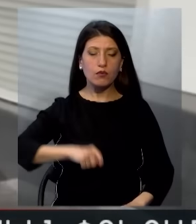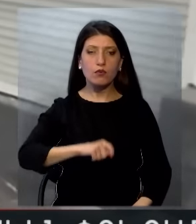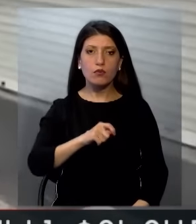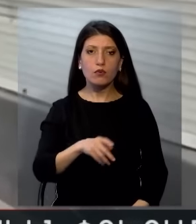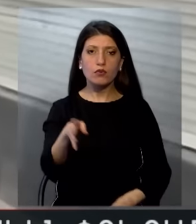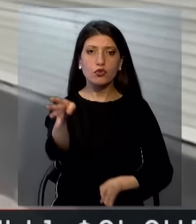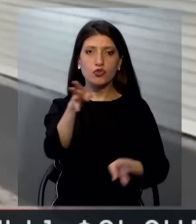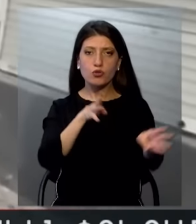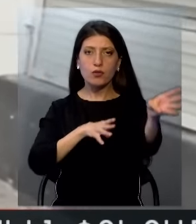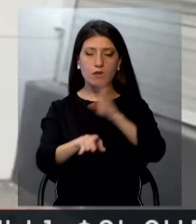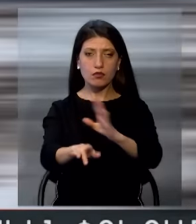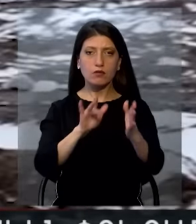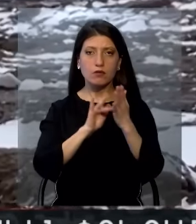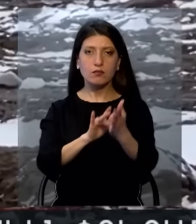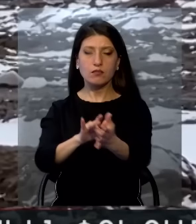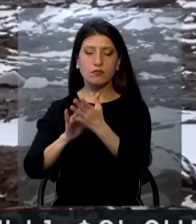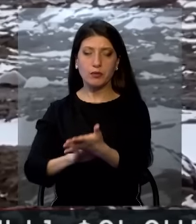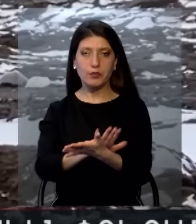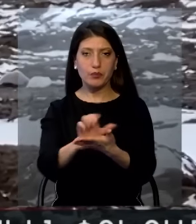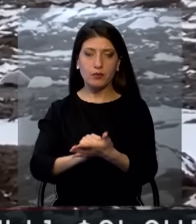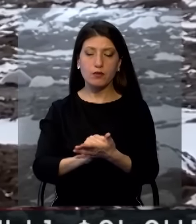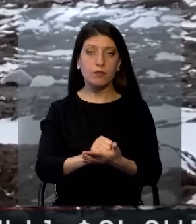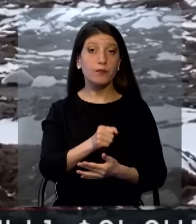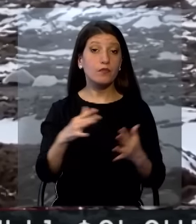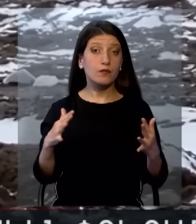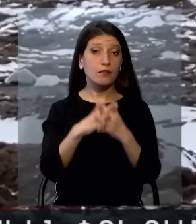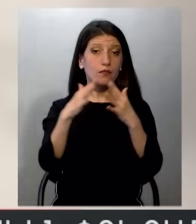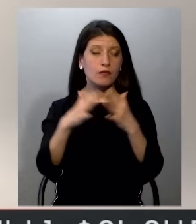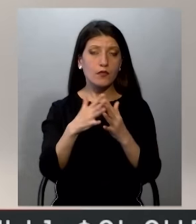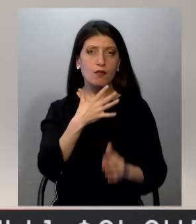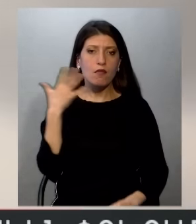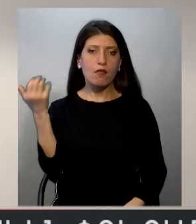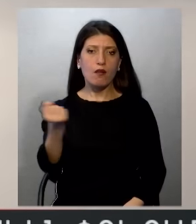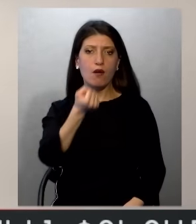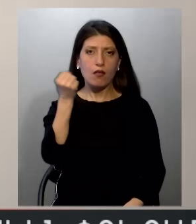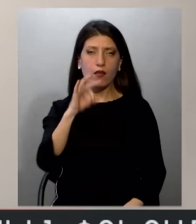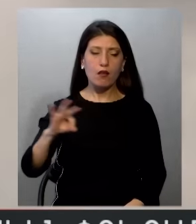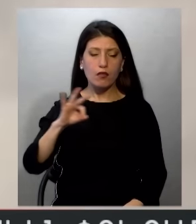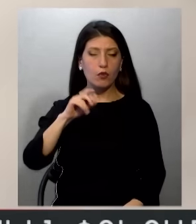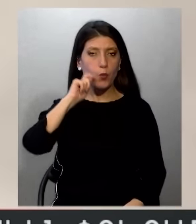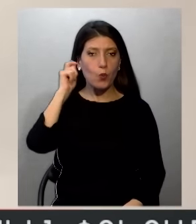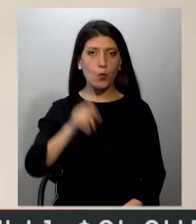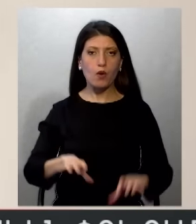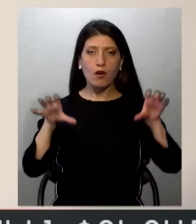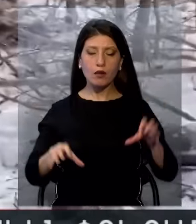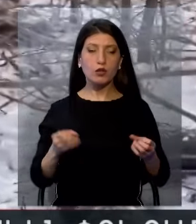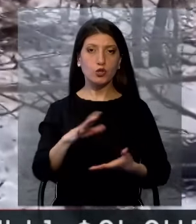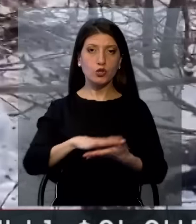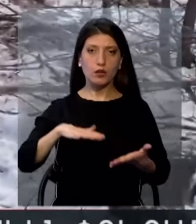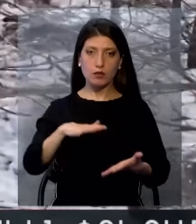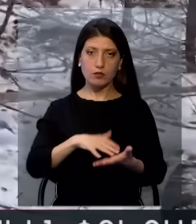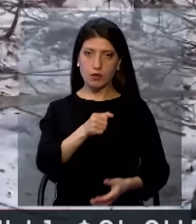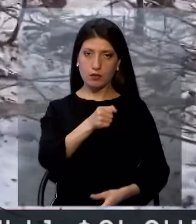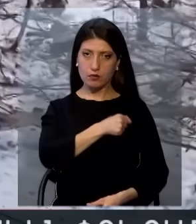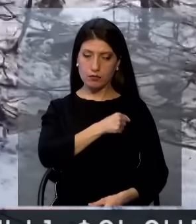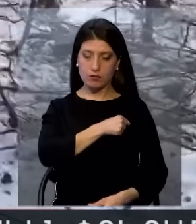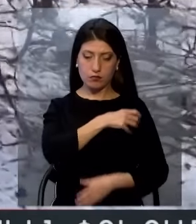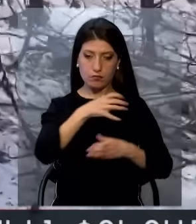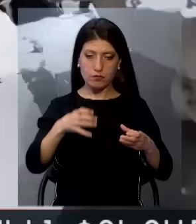քաղաքացիական ենթակառուցվածքներին։ Ռազմաճակատում դիրքերն ամրացնելու համար Զելենսկին շարունակում է զինված ուժերում